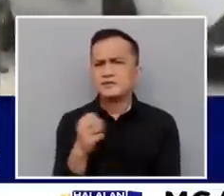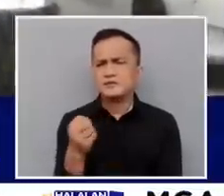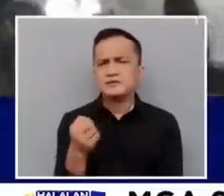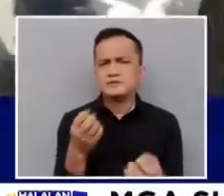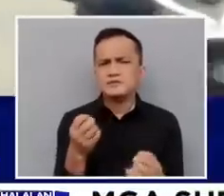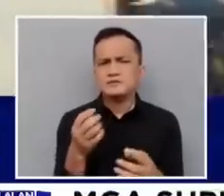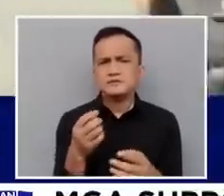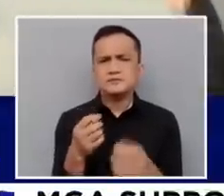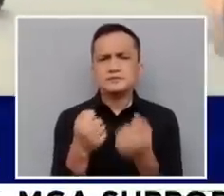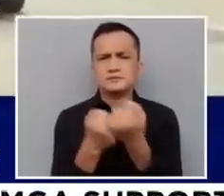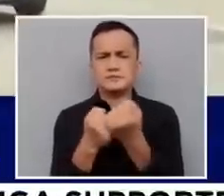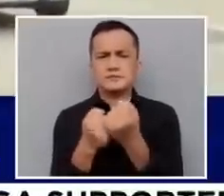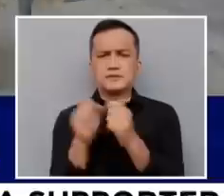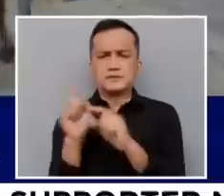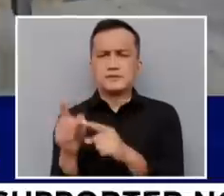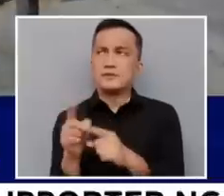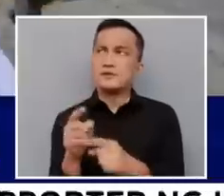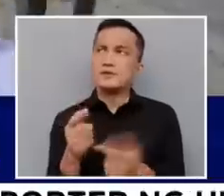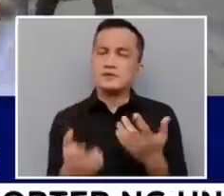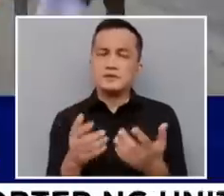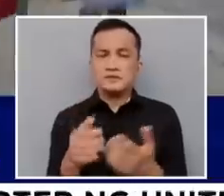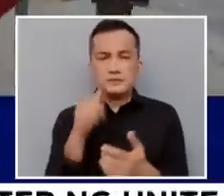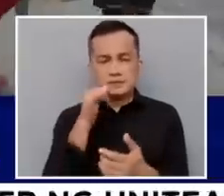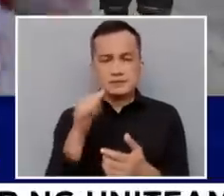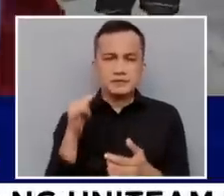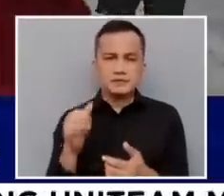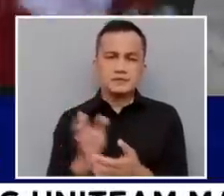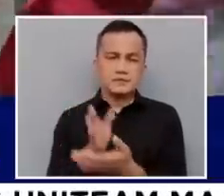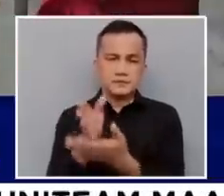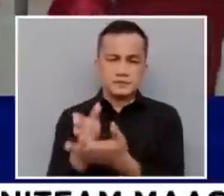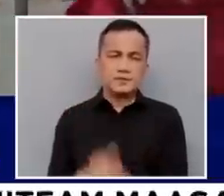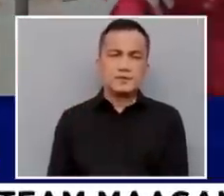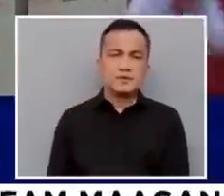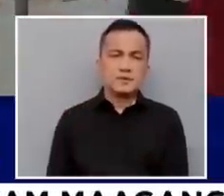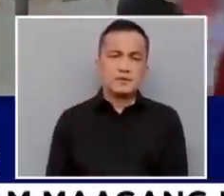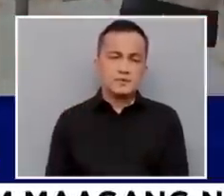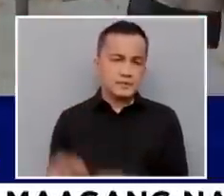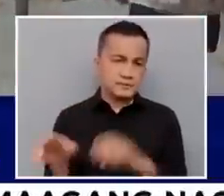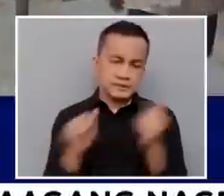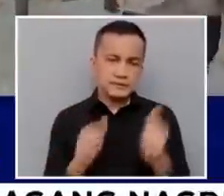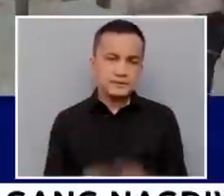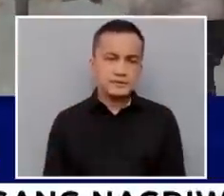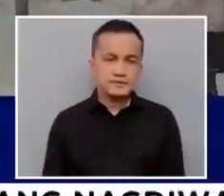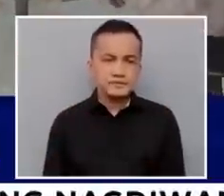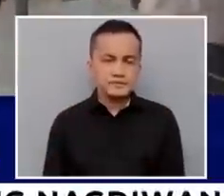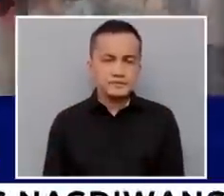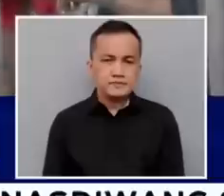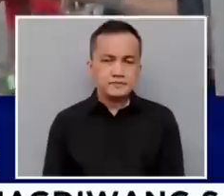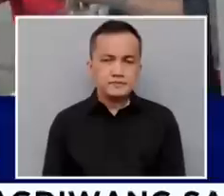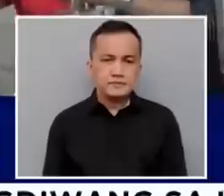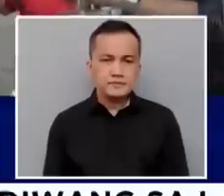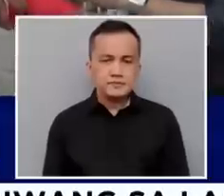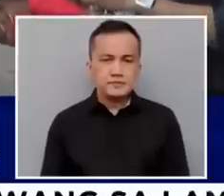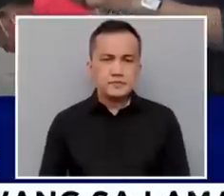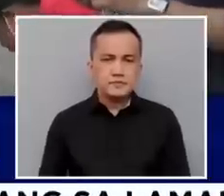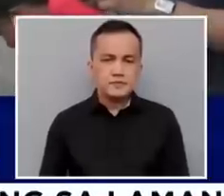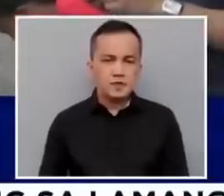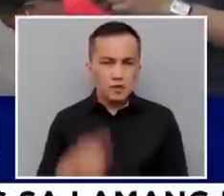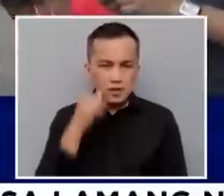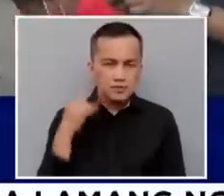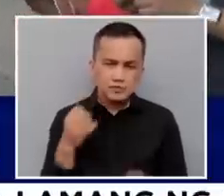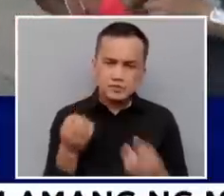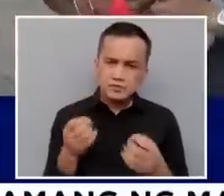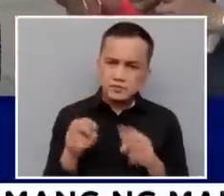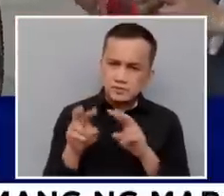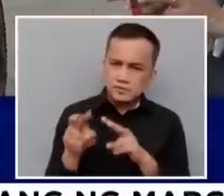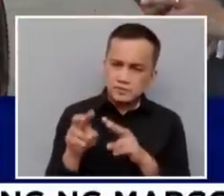supporters na nandyan. Siguro yung mga kagabi nandyan kabayan, umalis na rin. Kasi kagabi may sunset dyan, marami-rami na rin. Nakita ko rin sa